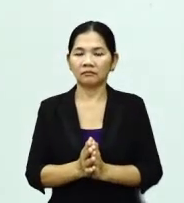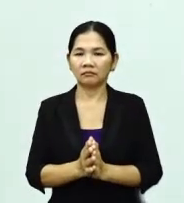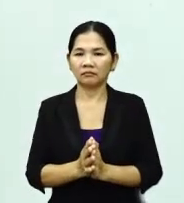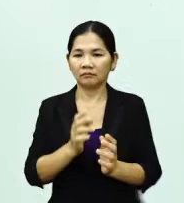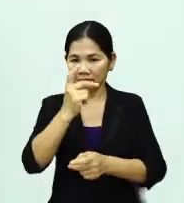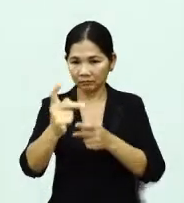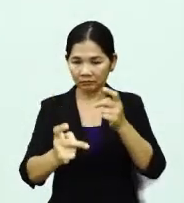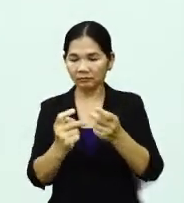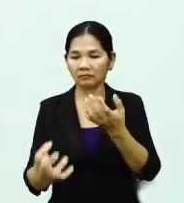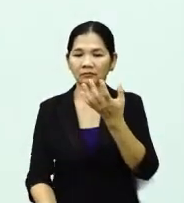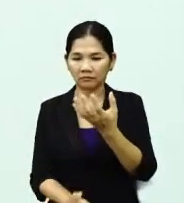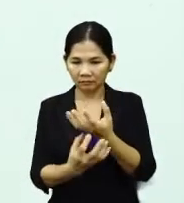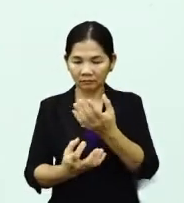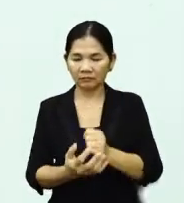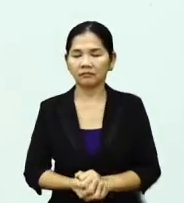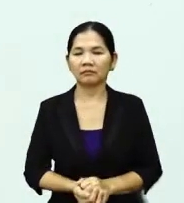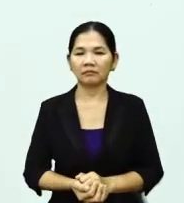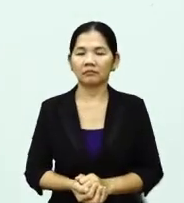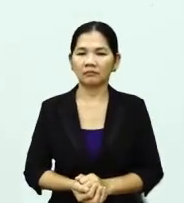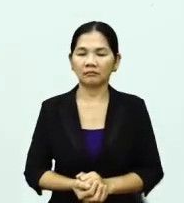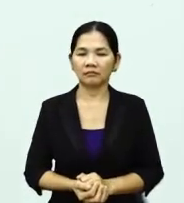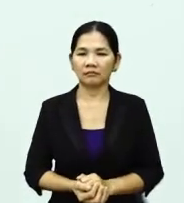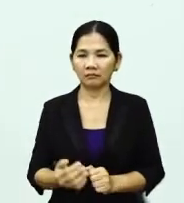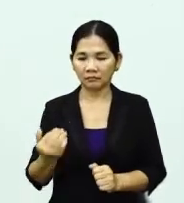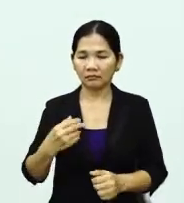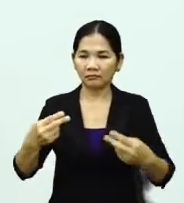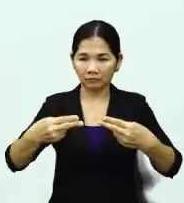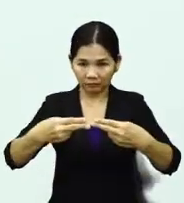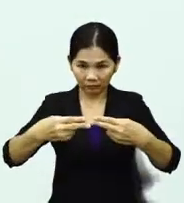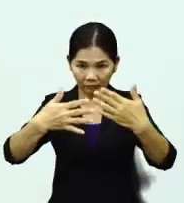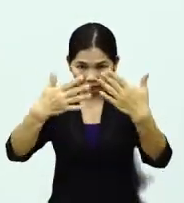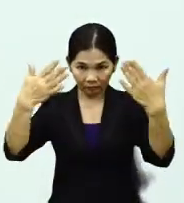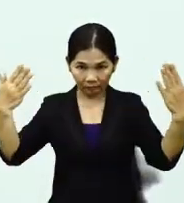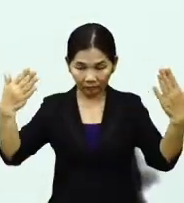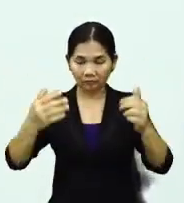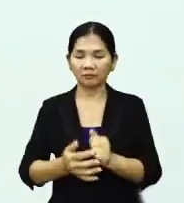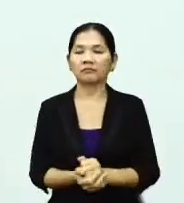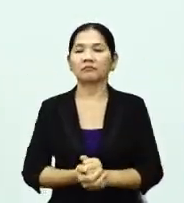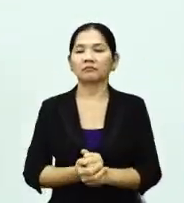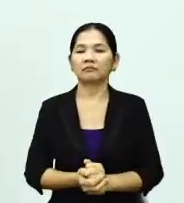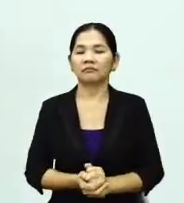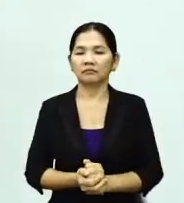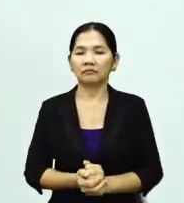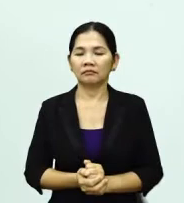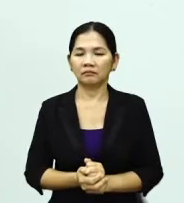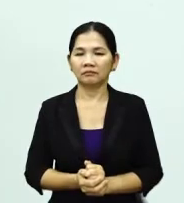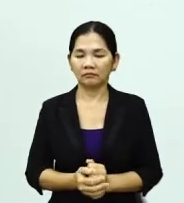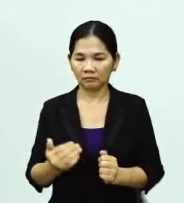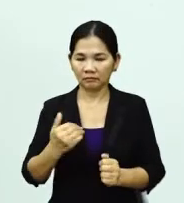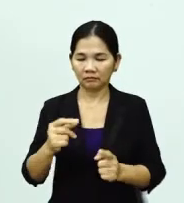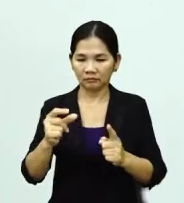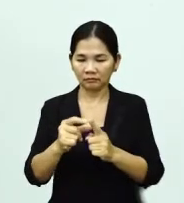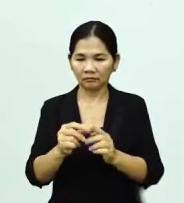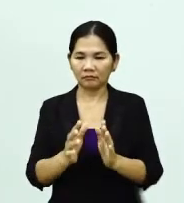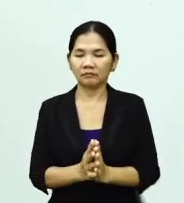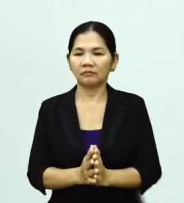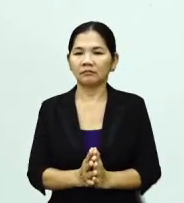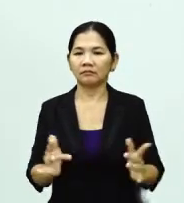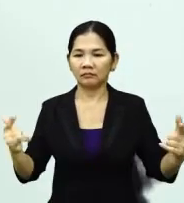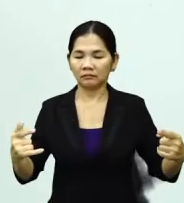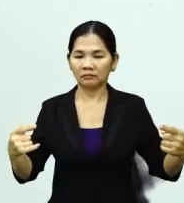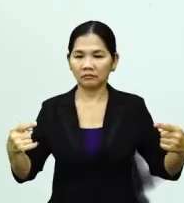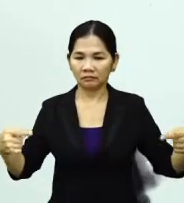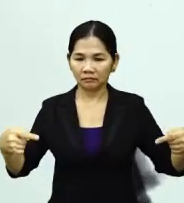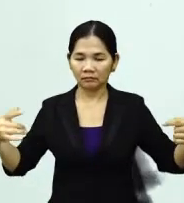cương tì chà chẳng chùm nó thì mua cái áo dân phần dưới bìa tỏ bí cho rõ bạc để sạp